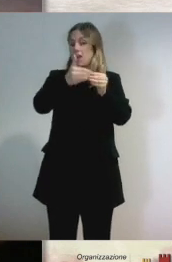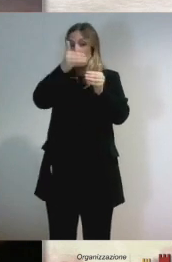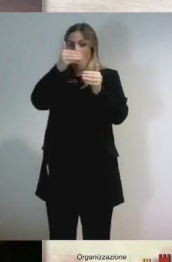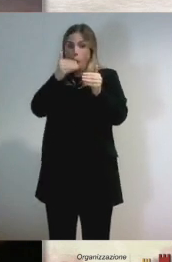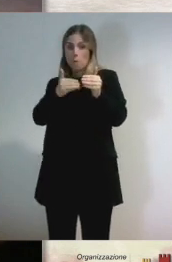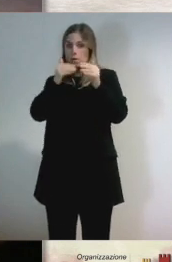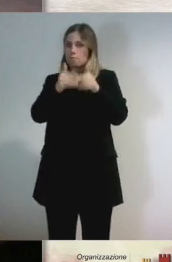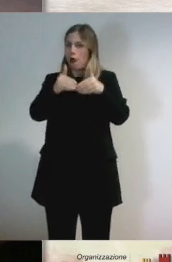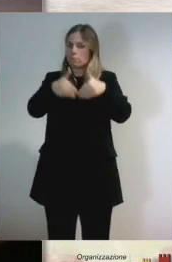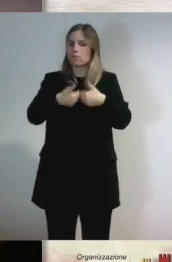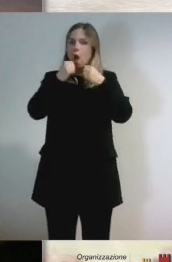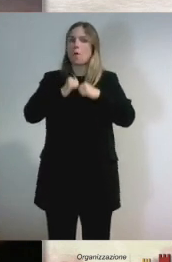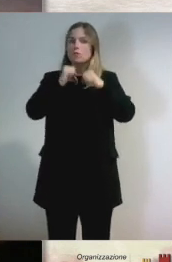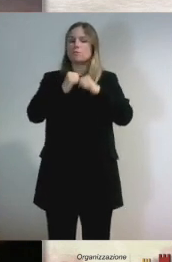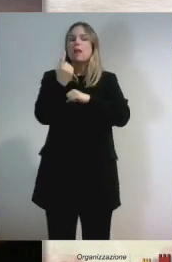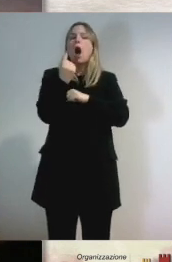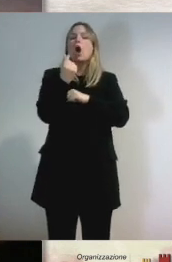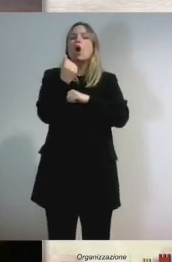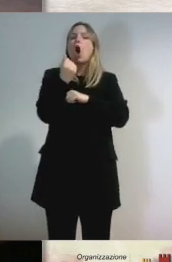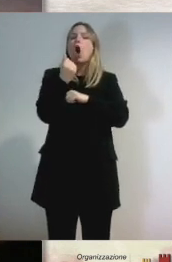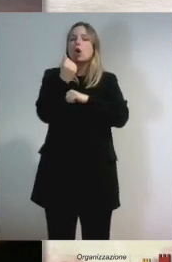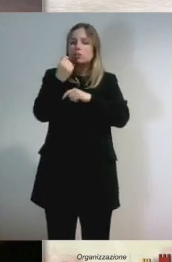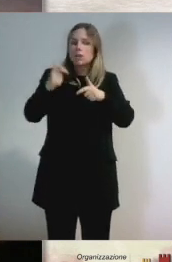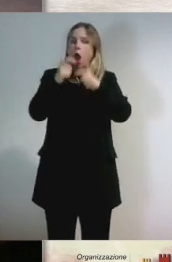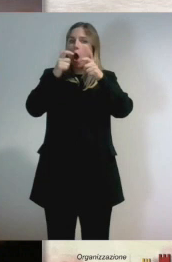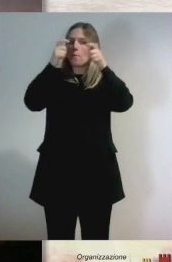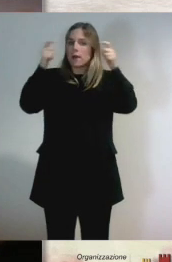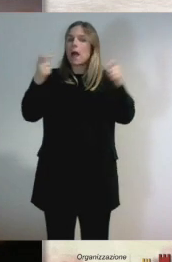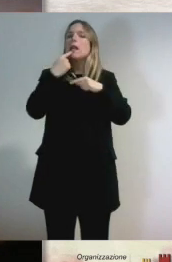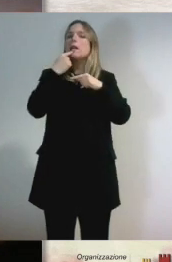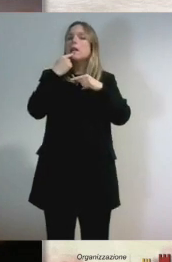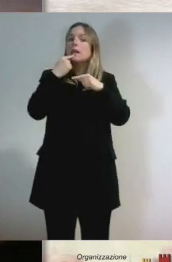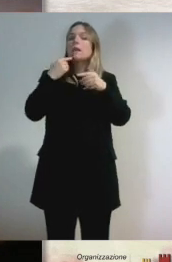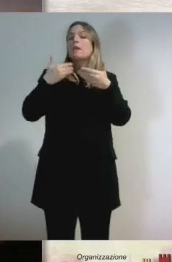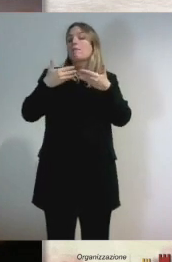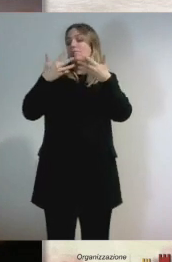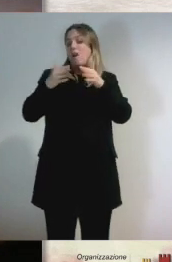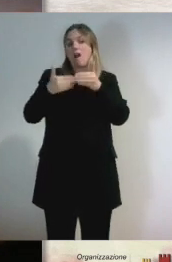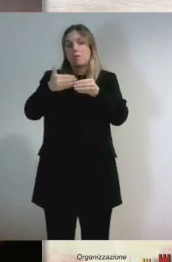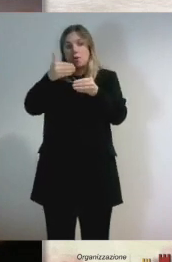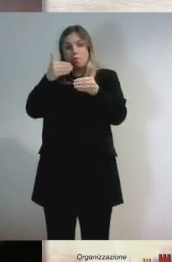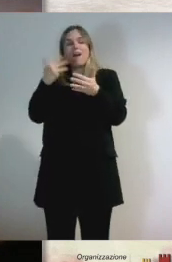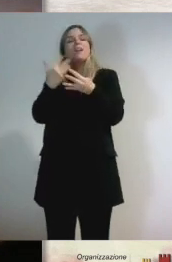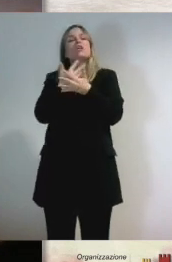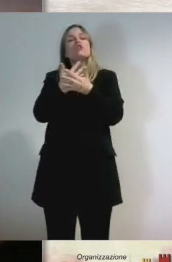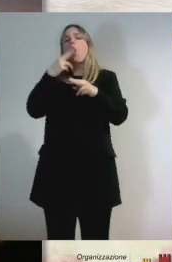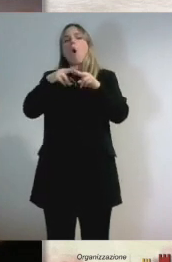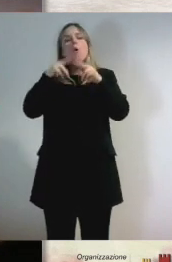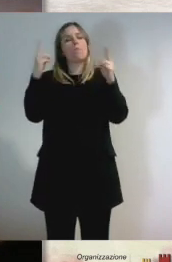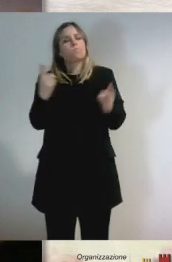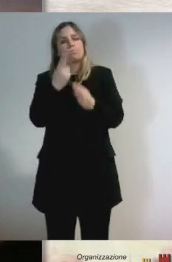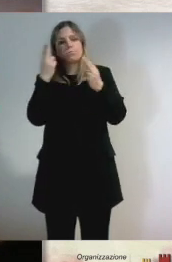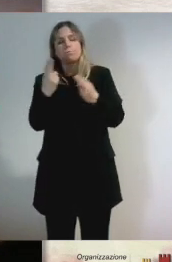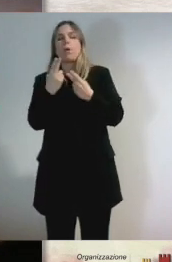perché sono aumentati i costi di poter fare le perizie di variante Chi è stato bravo e ha finito prima non può utilizzare quelle risorse chi aveva